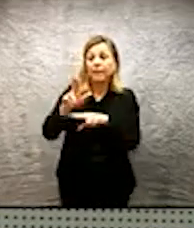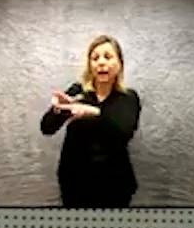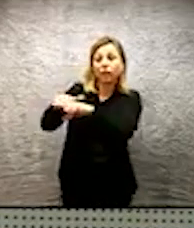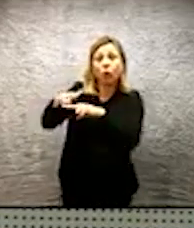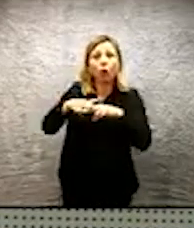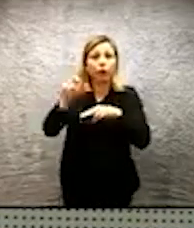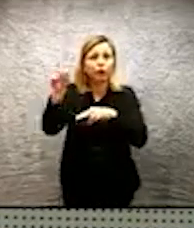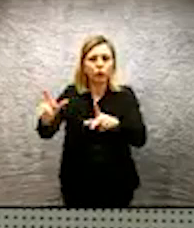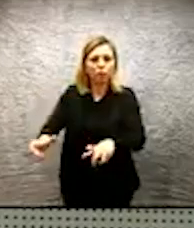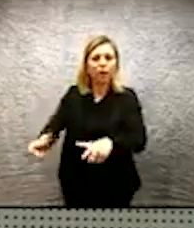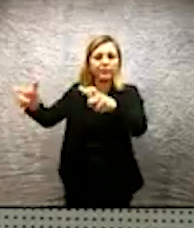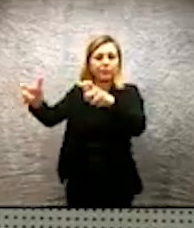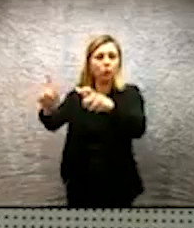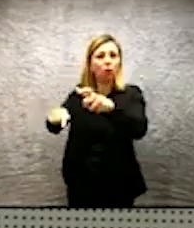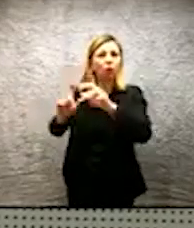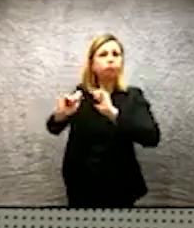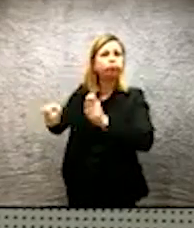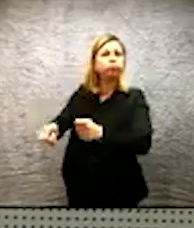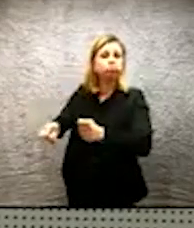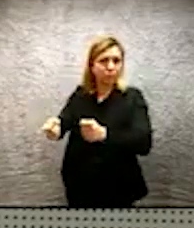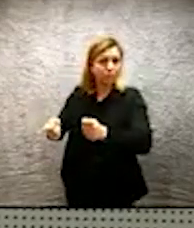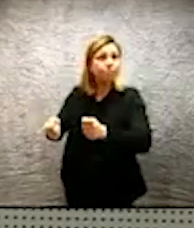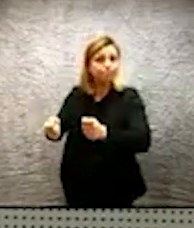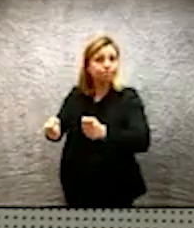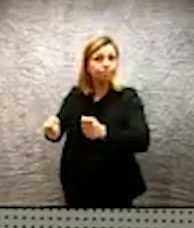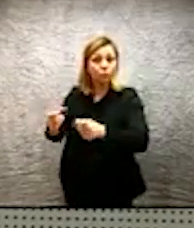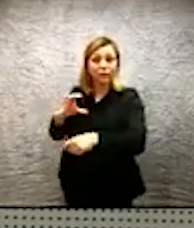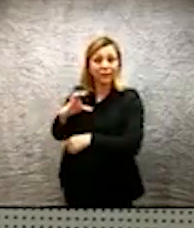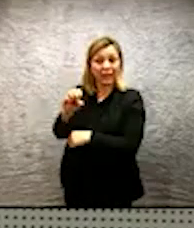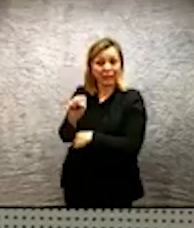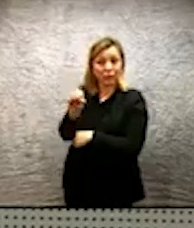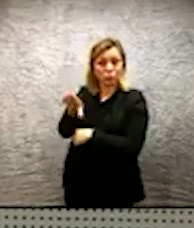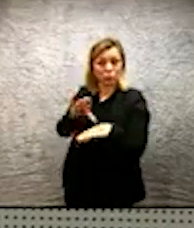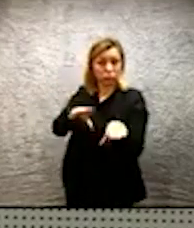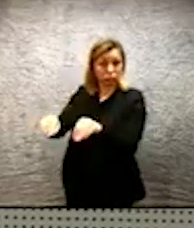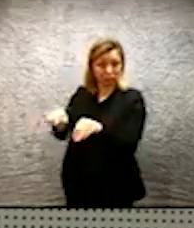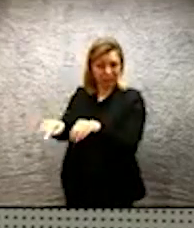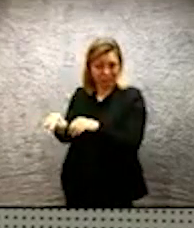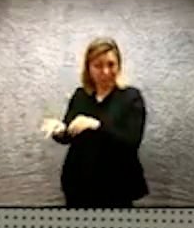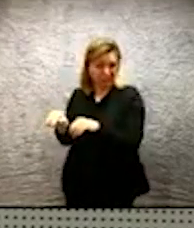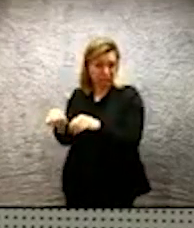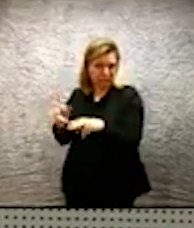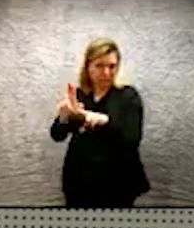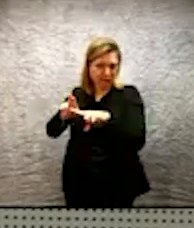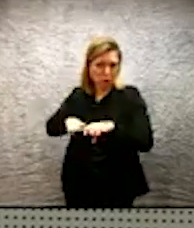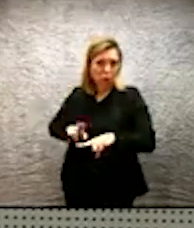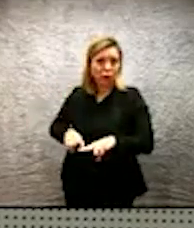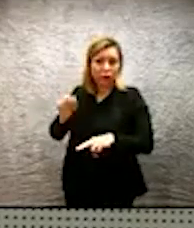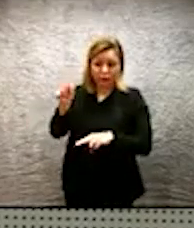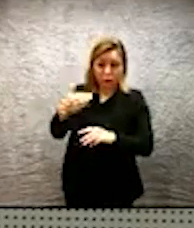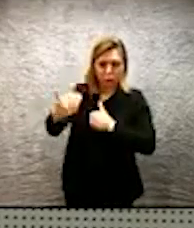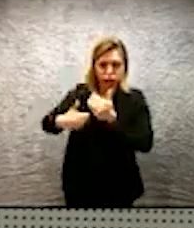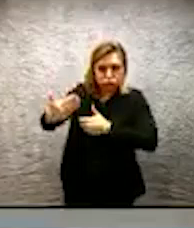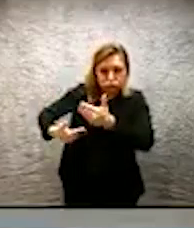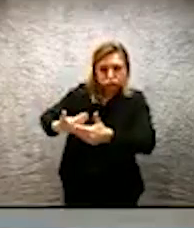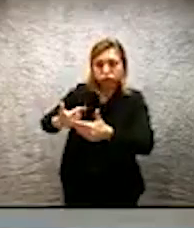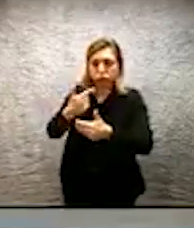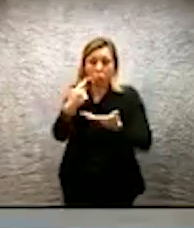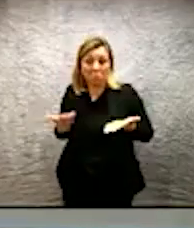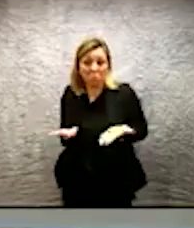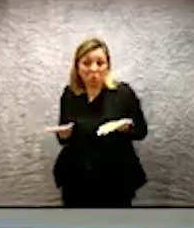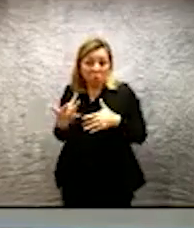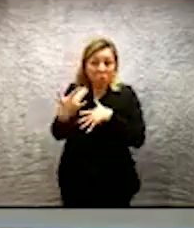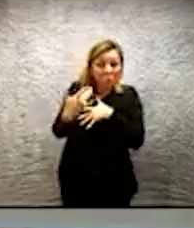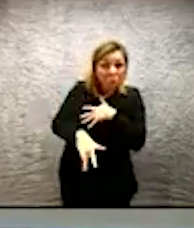hein, dans le bâtiment qui va accueillir le CSU. Là, ça suit son cours. Il n'y a pas de retard qui